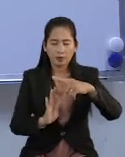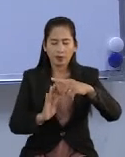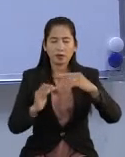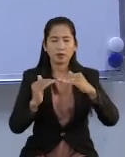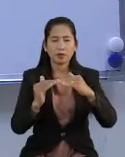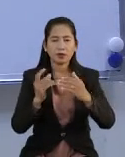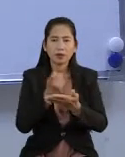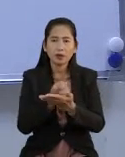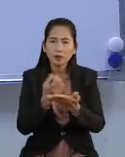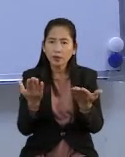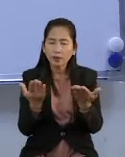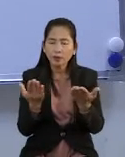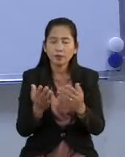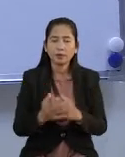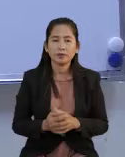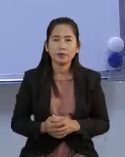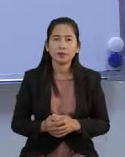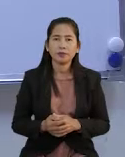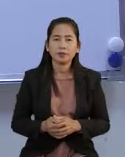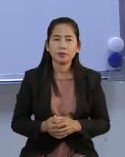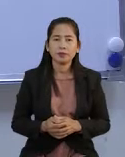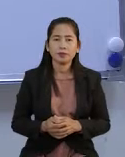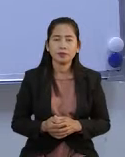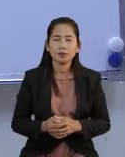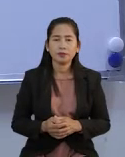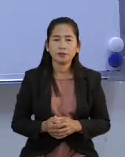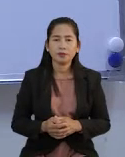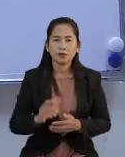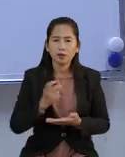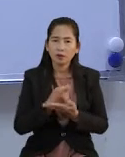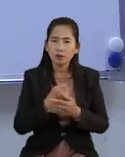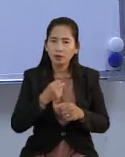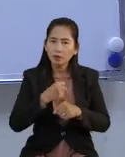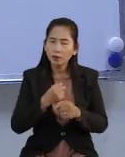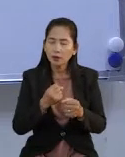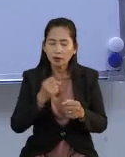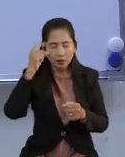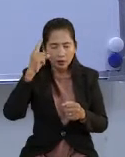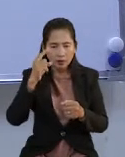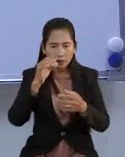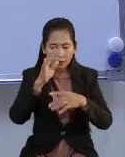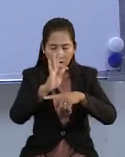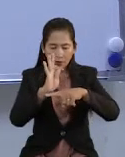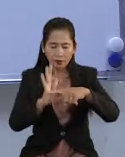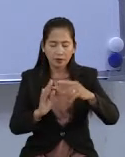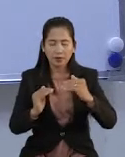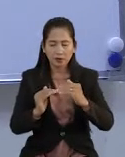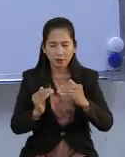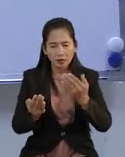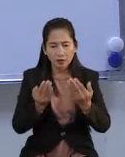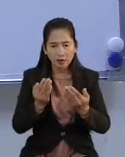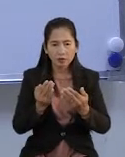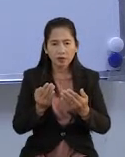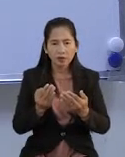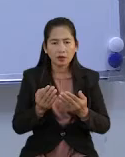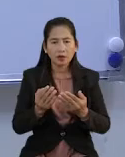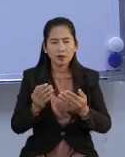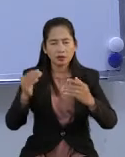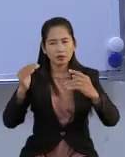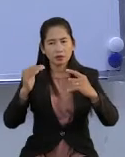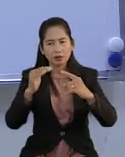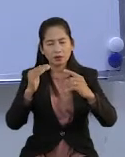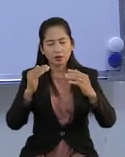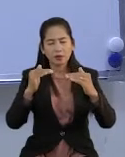chia prophe đội mật định chả thưa mấy đam bay đăng tha ta prophe nút smart khnề rứ quỳ môi co mình smart